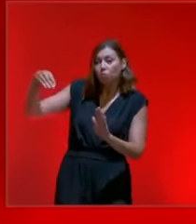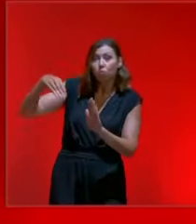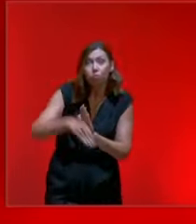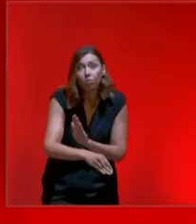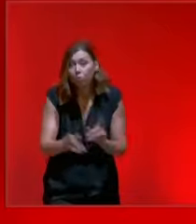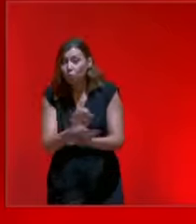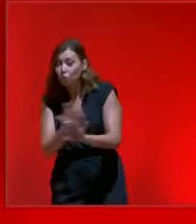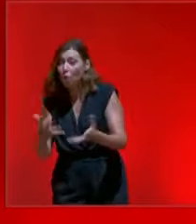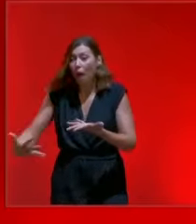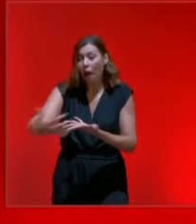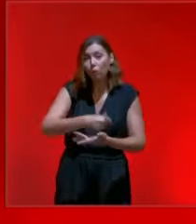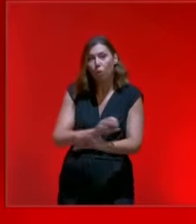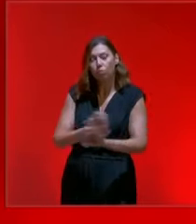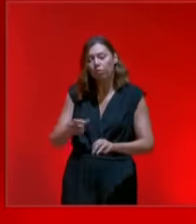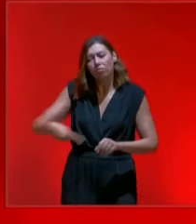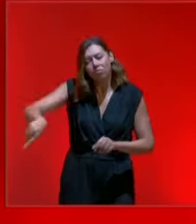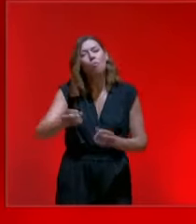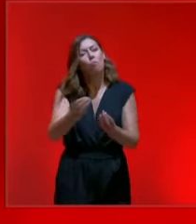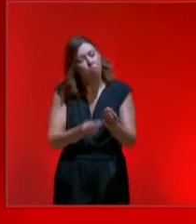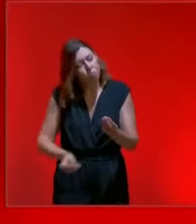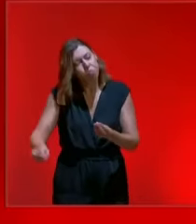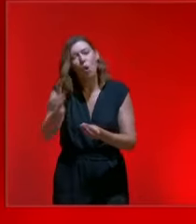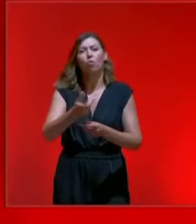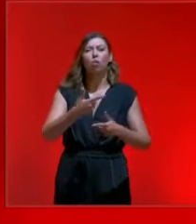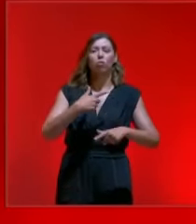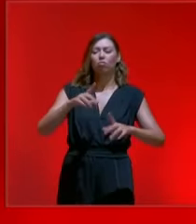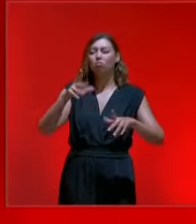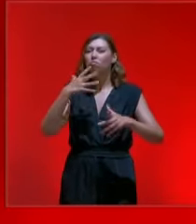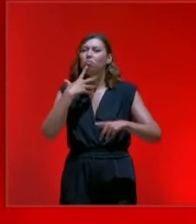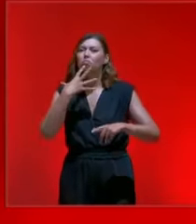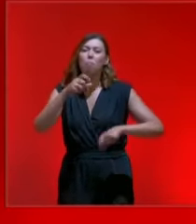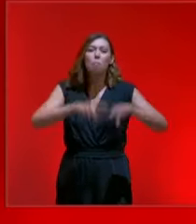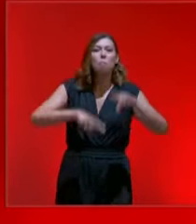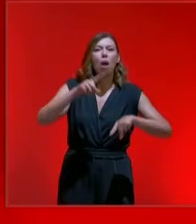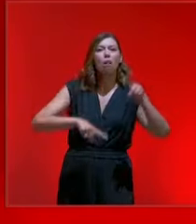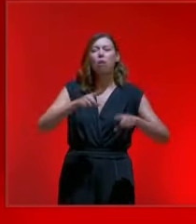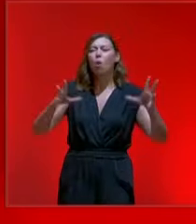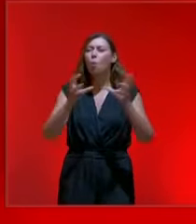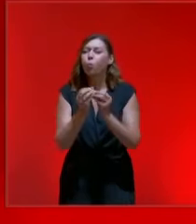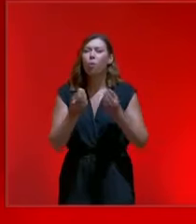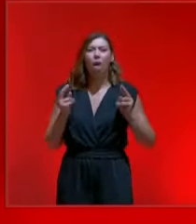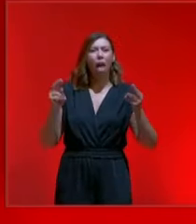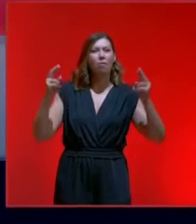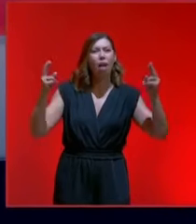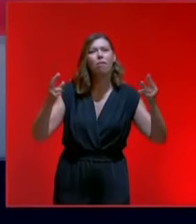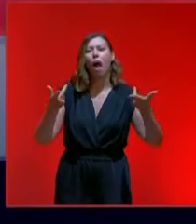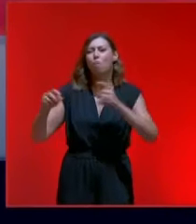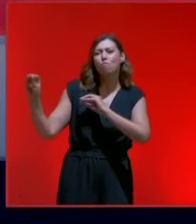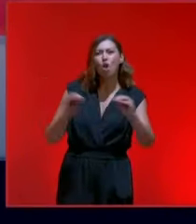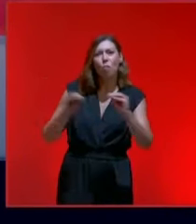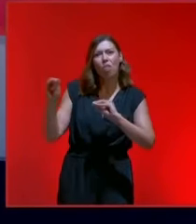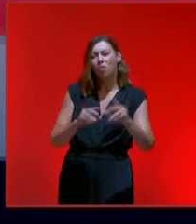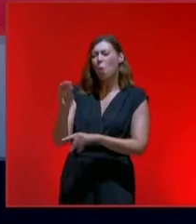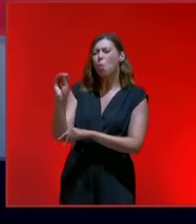υφίστανται εκμετάλλευση από τους ισχυρούς του καρτέλ της ενέργειας και τους προμηθευτές τους. Είναι